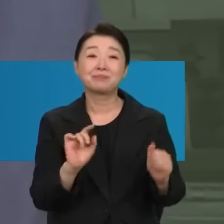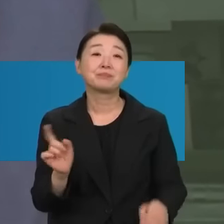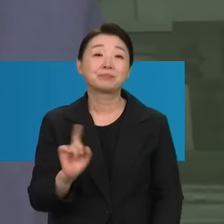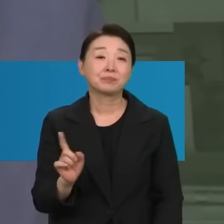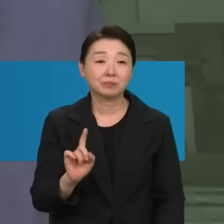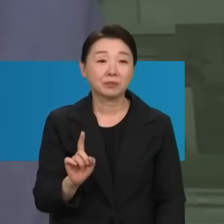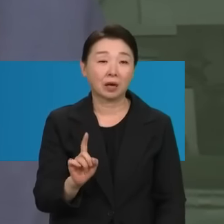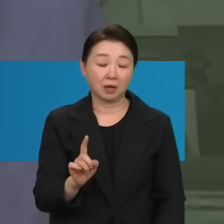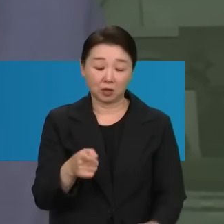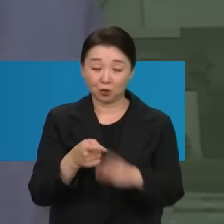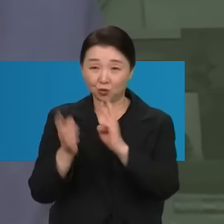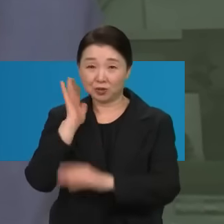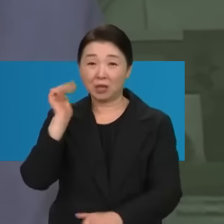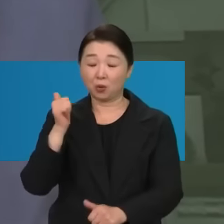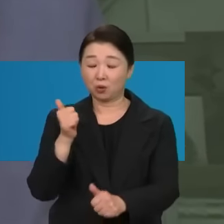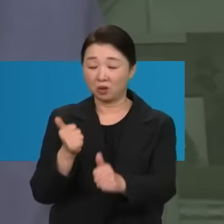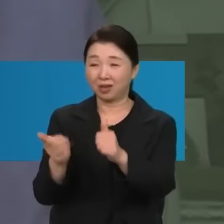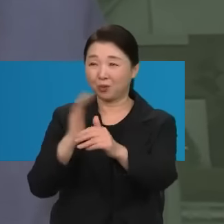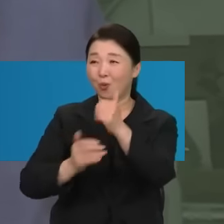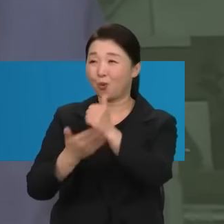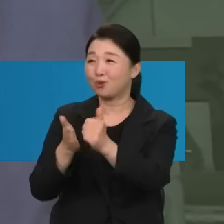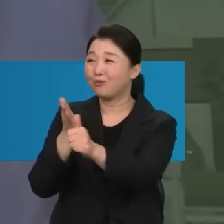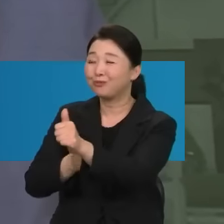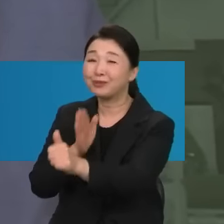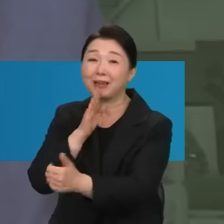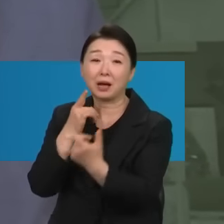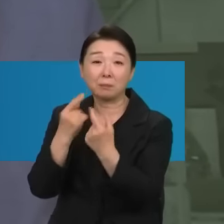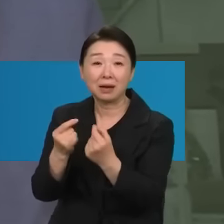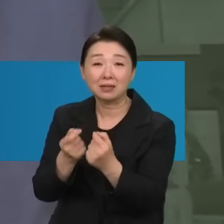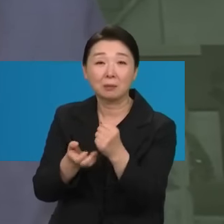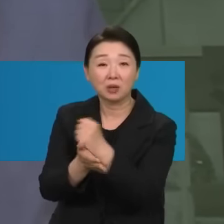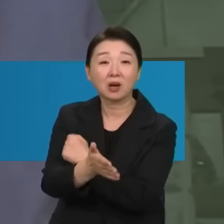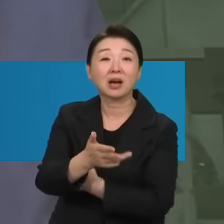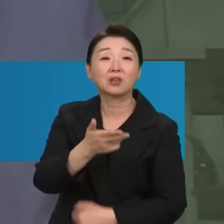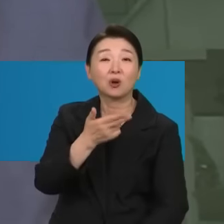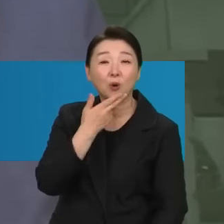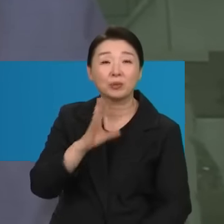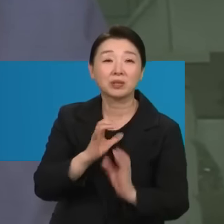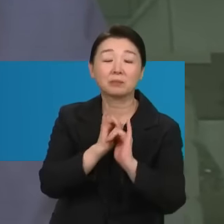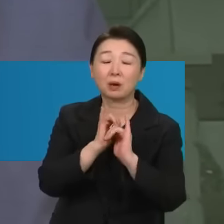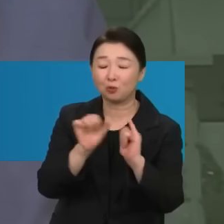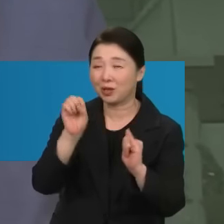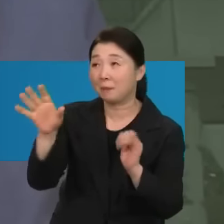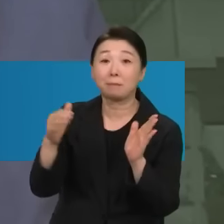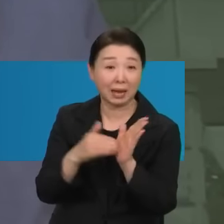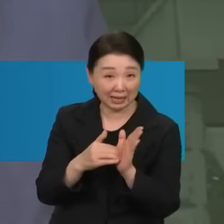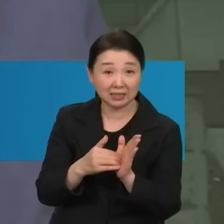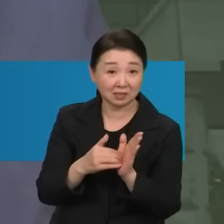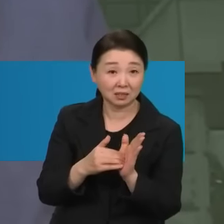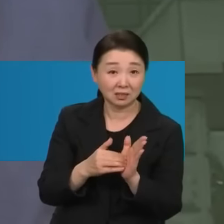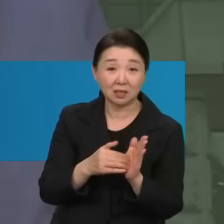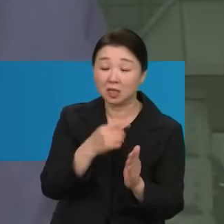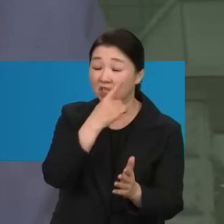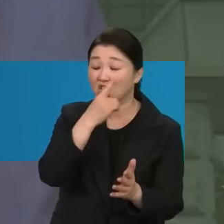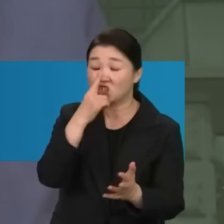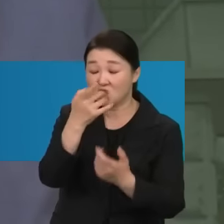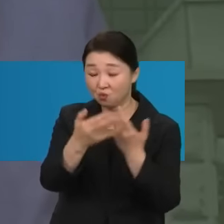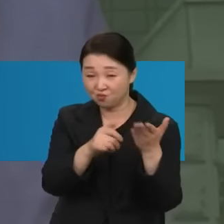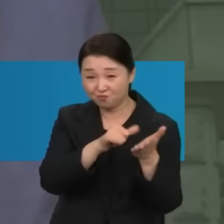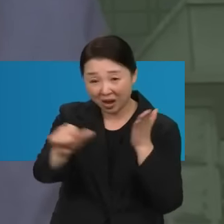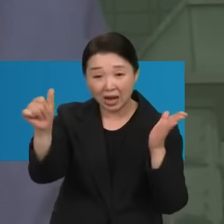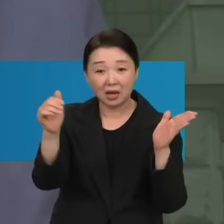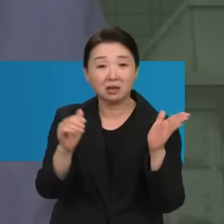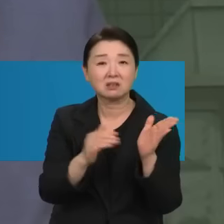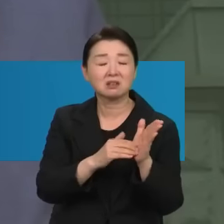윤석열 대통령에게 공천을 부탁한 건 맞지만 아무 영향력 없는 일반 국민이 한 말이라고 했고 증거를 불태우겠다고 한